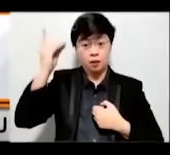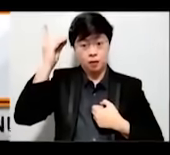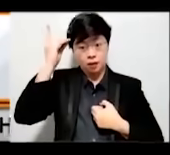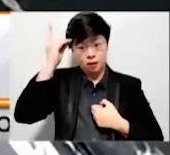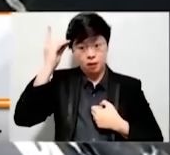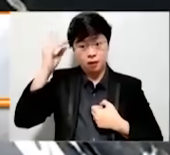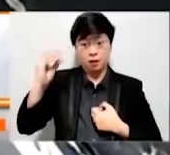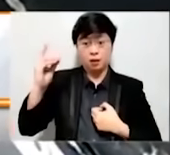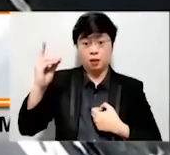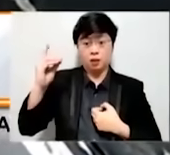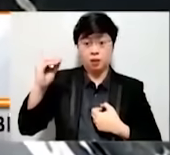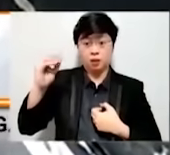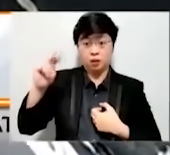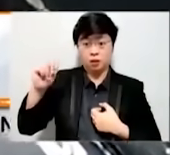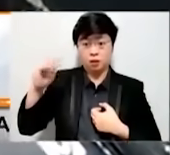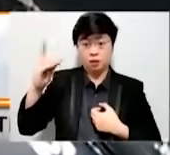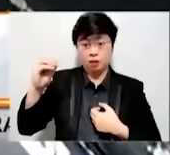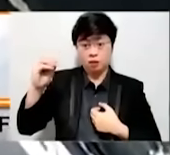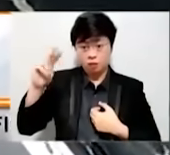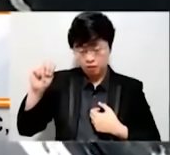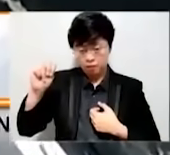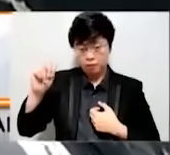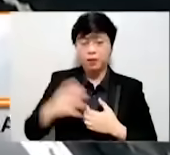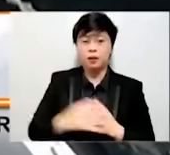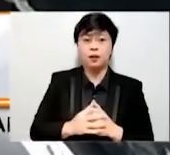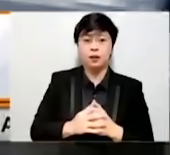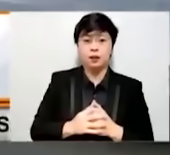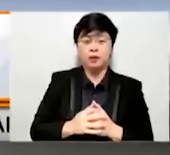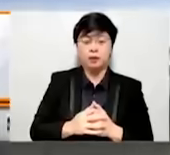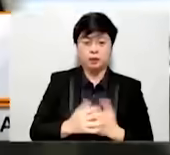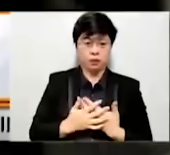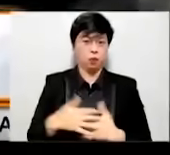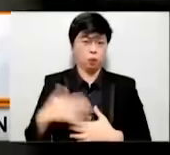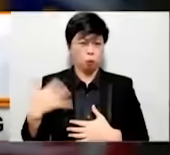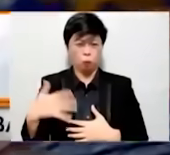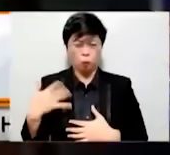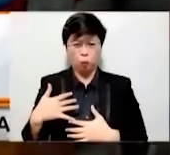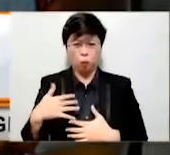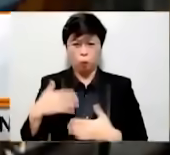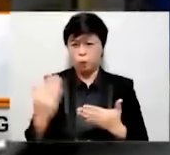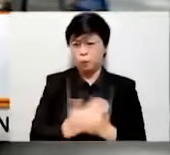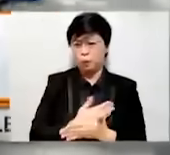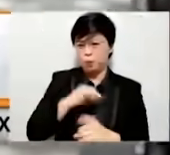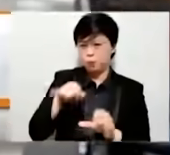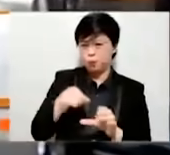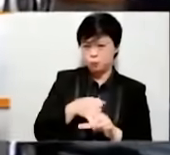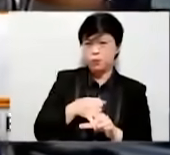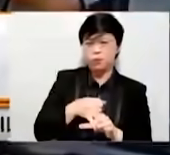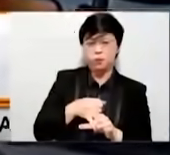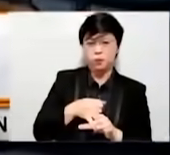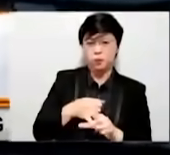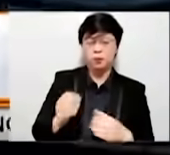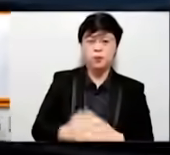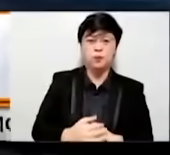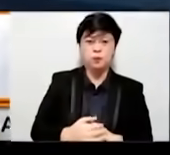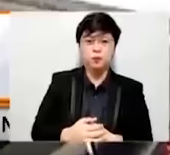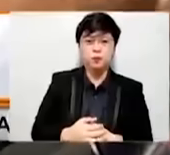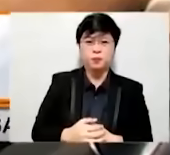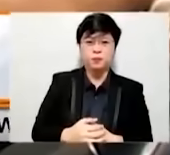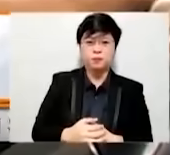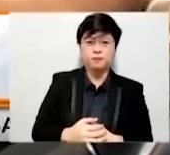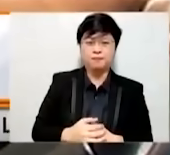habang sinasalubong ang mga pasaherong napapawaw sa bagong jeep na minamaneho niya. Pero masarap ang pakinggan ng mga sinasabi